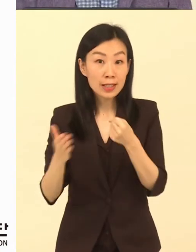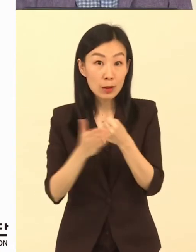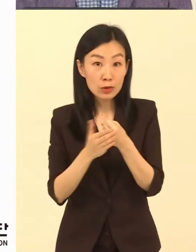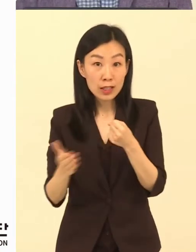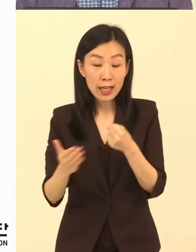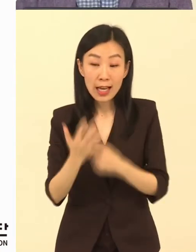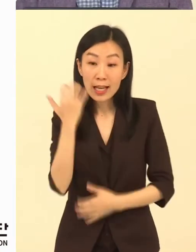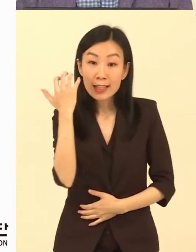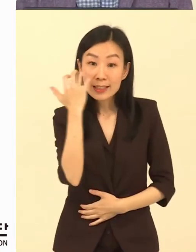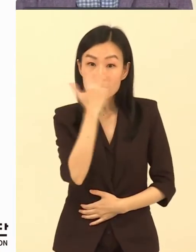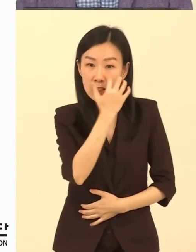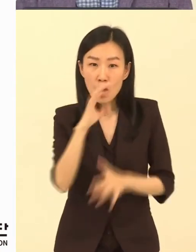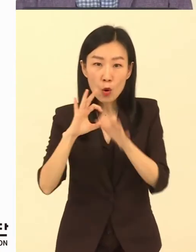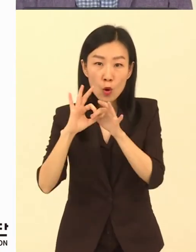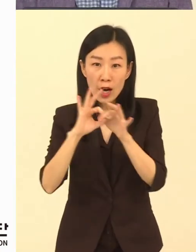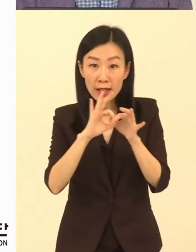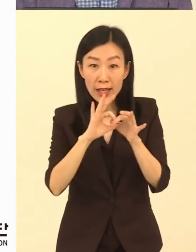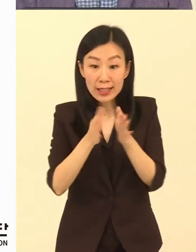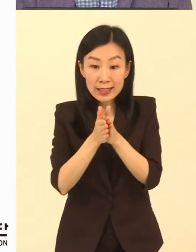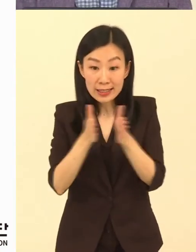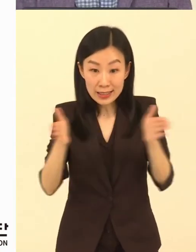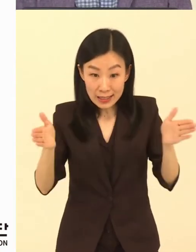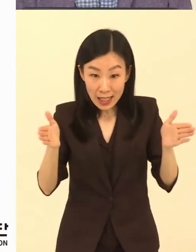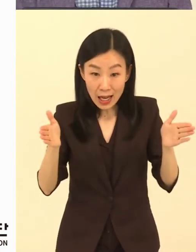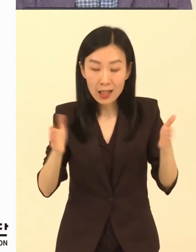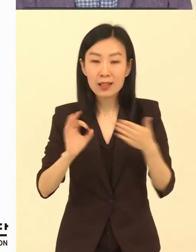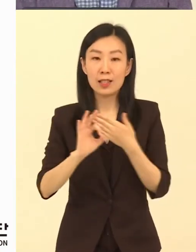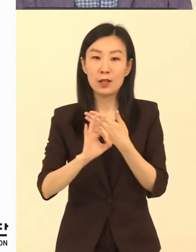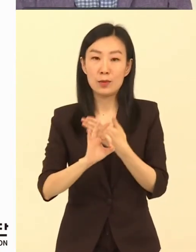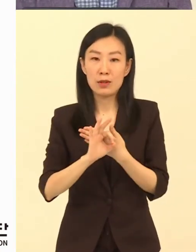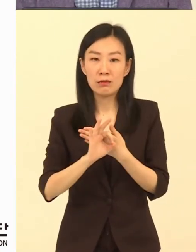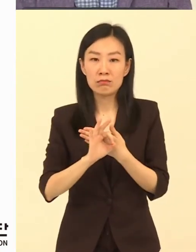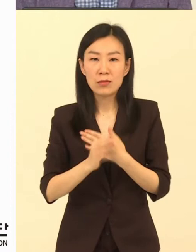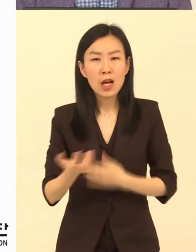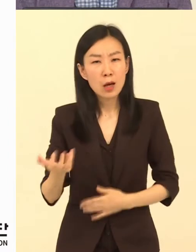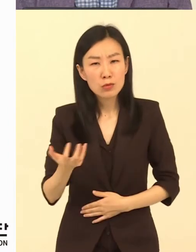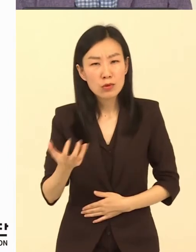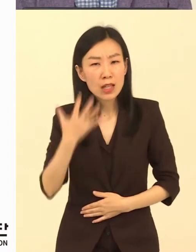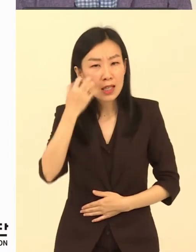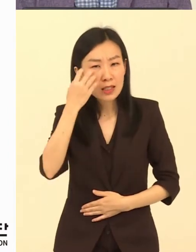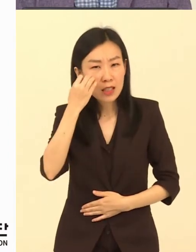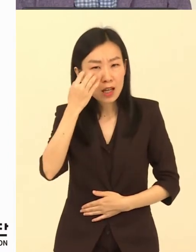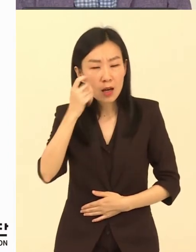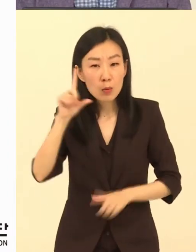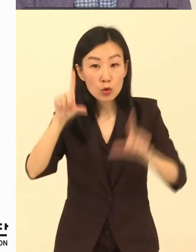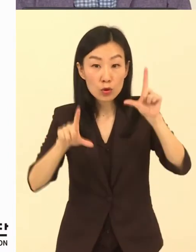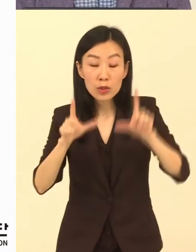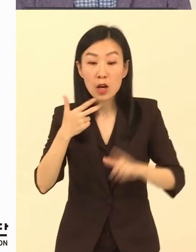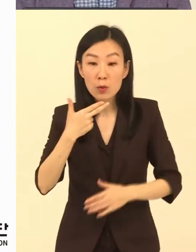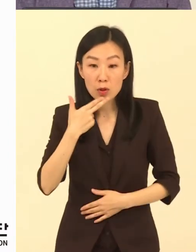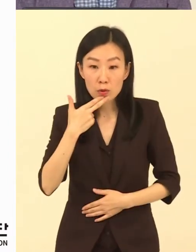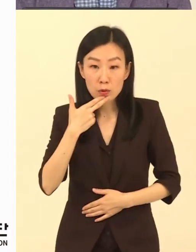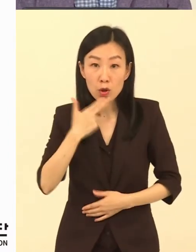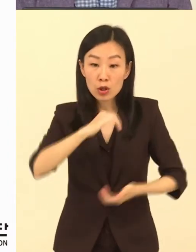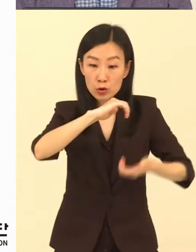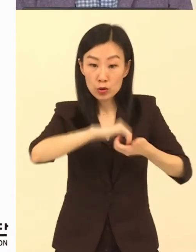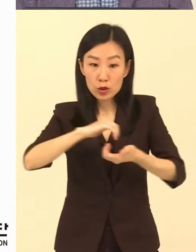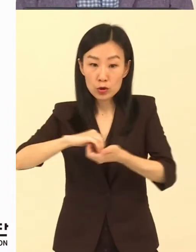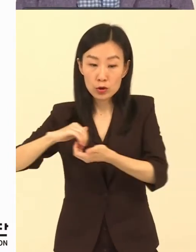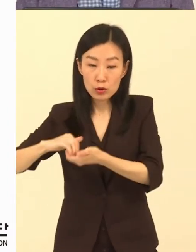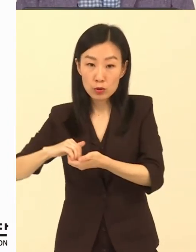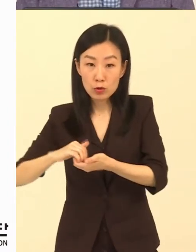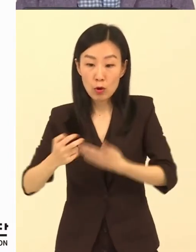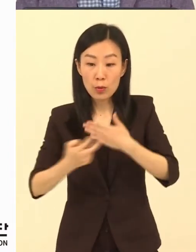따라서 성관계를 시작했다면 증상이 없어도 규칙적인 정기 검진을 받는 것이